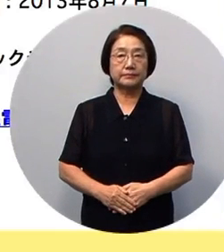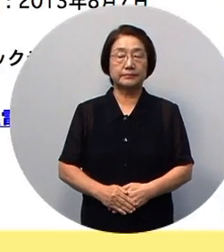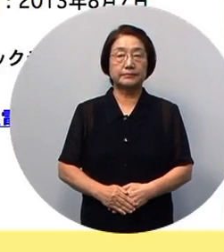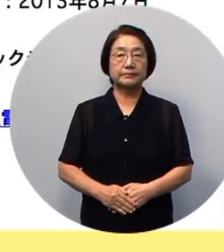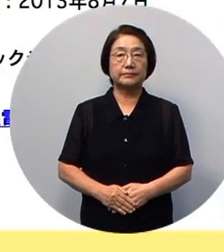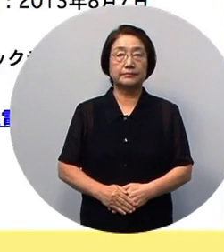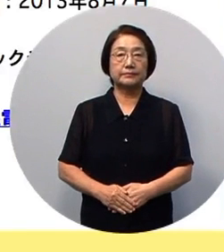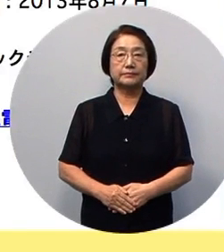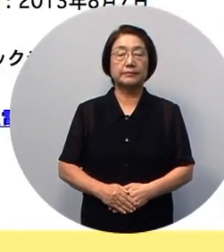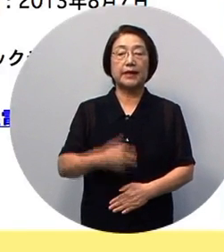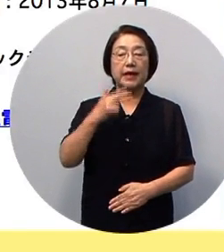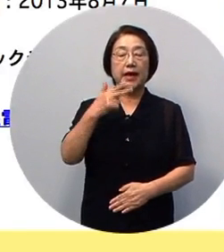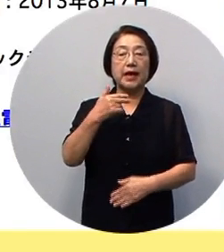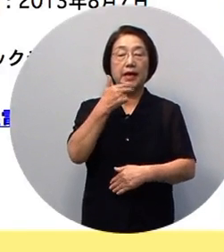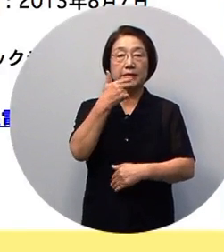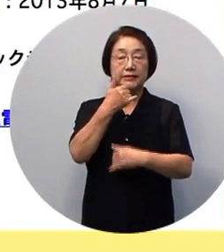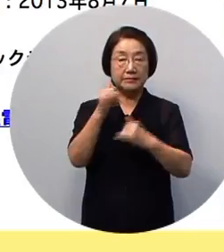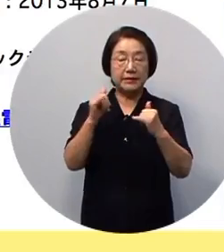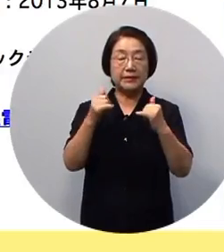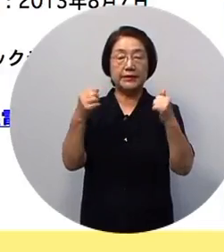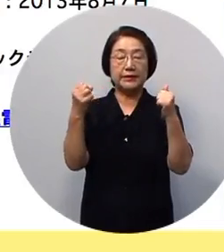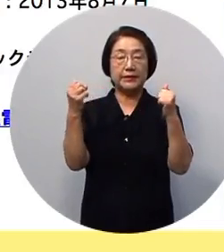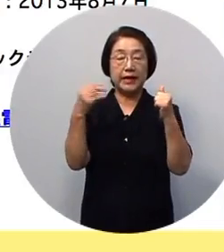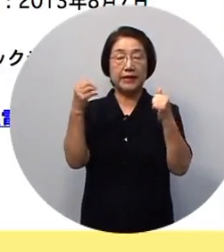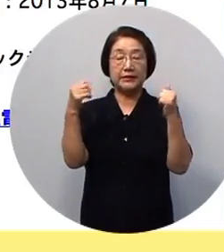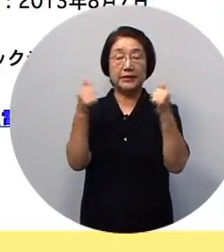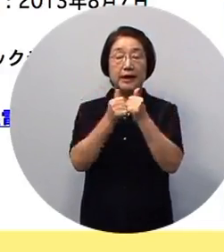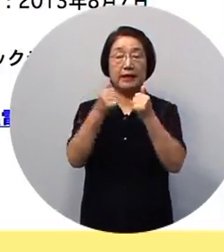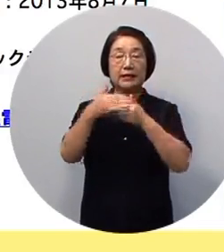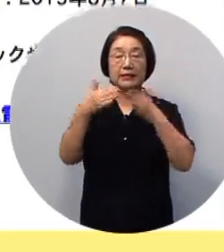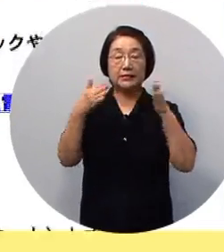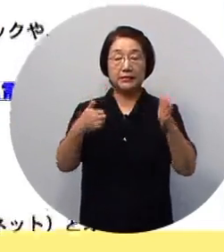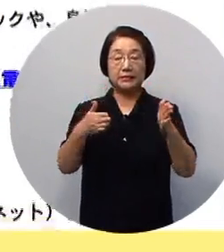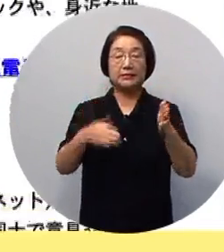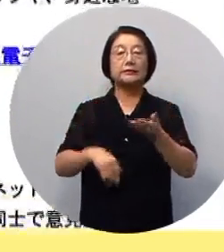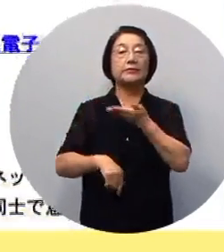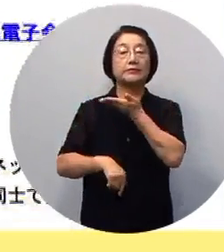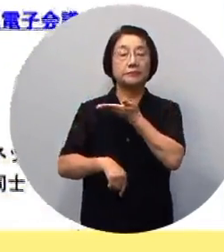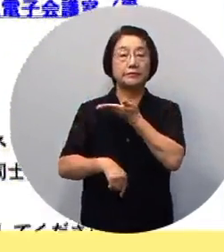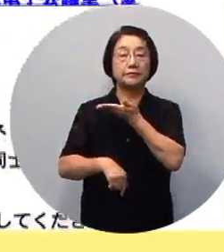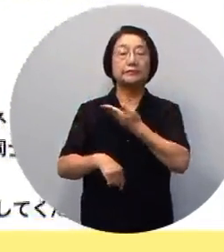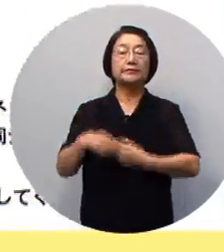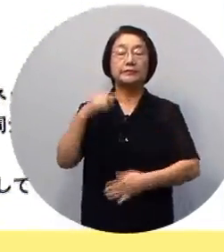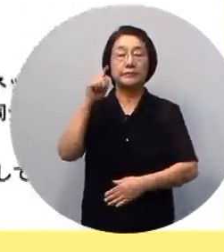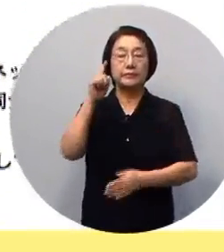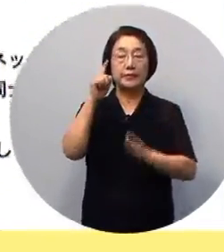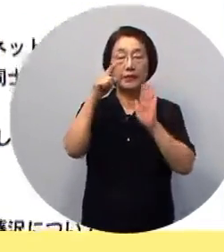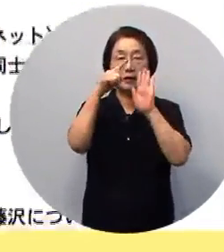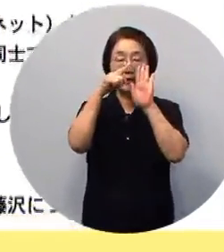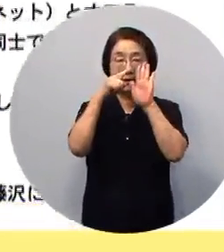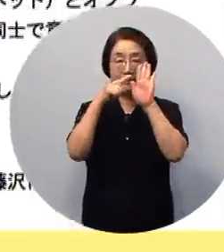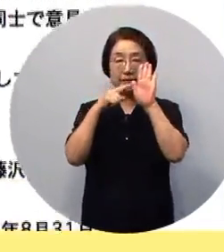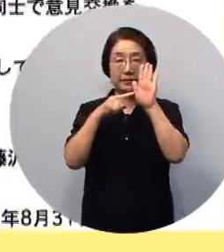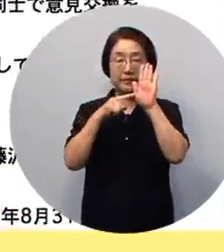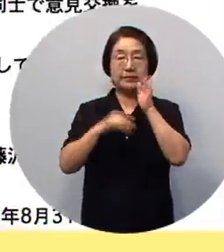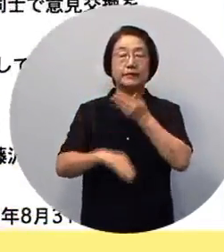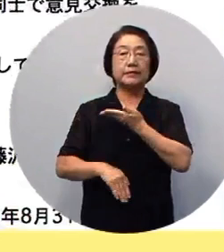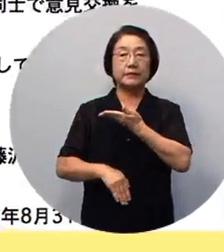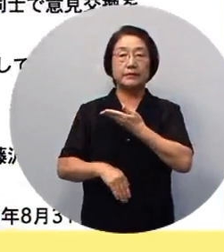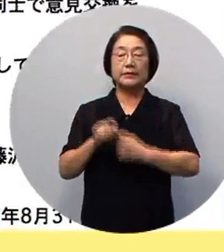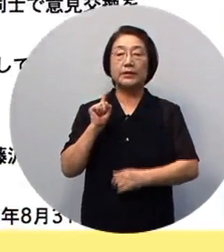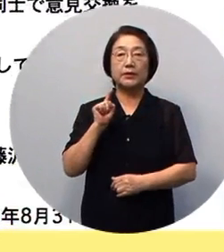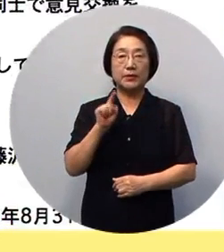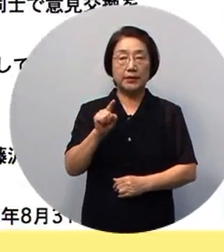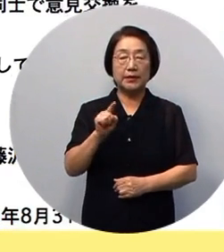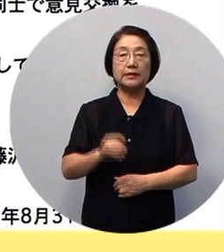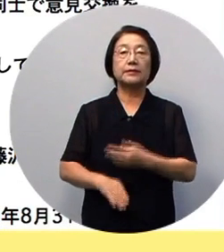ると市 の、 市民電子会議室を紹介するページに移りますので、今度はこの、市民電子会議室と書いてあるところをもう一度